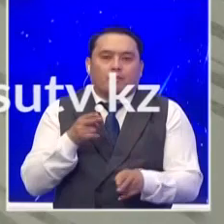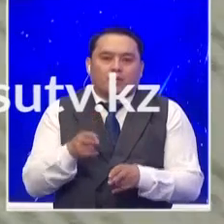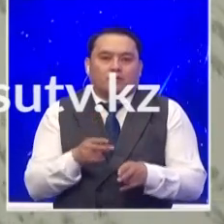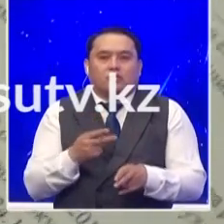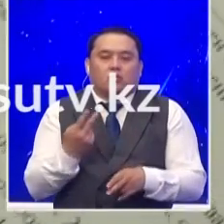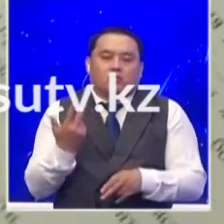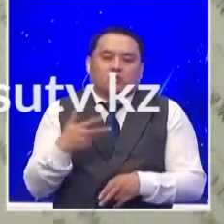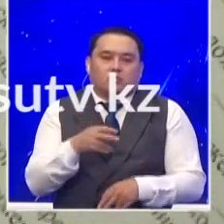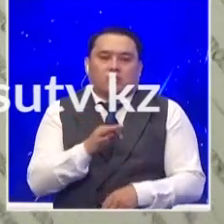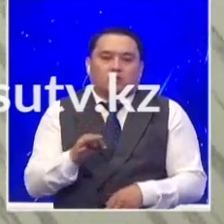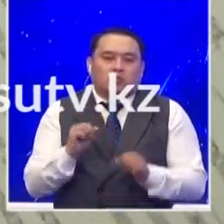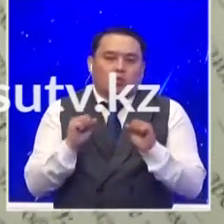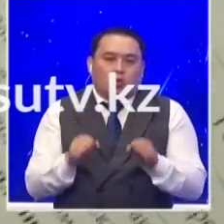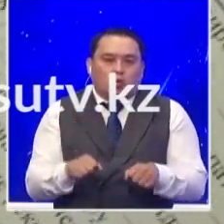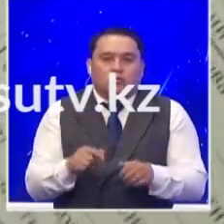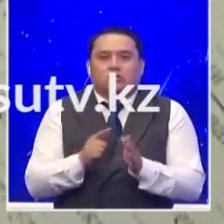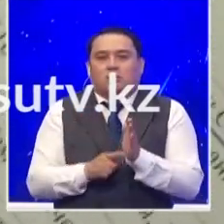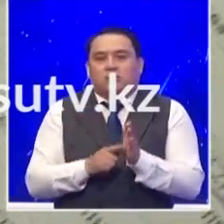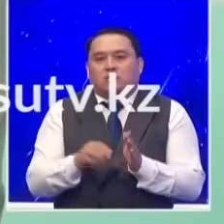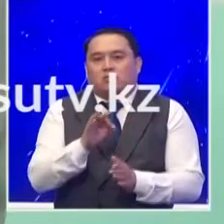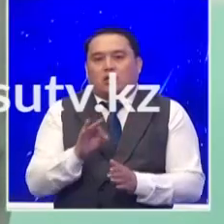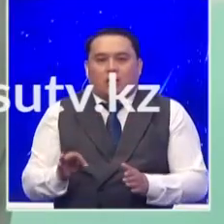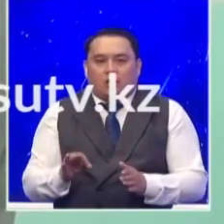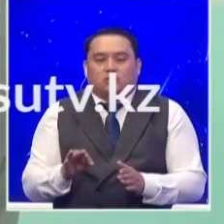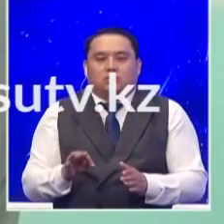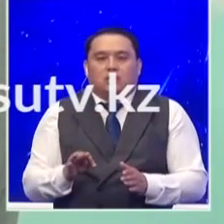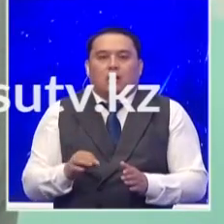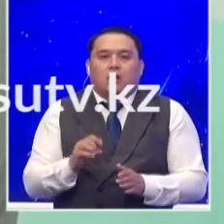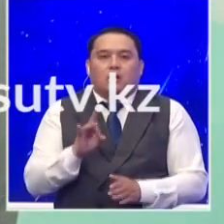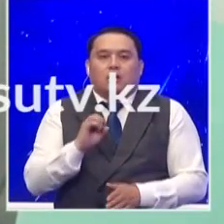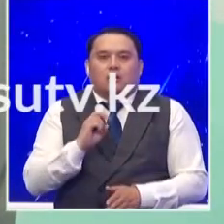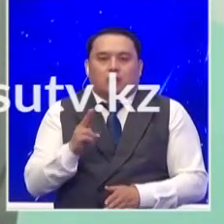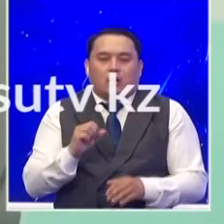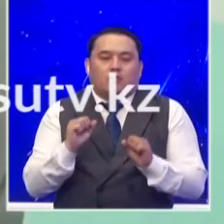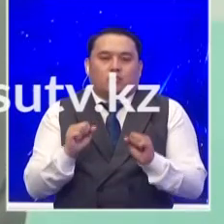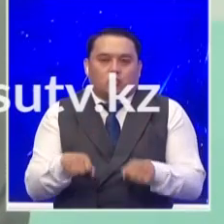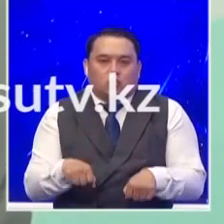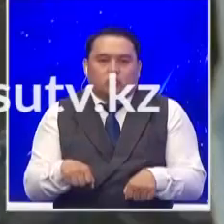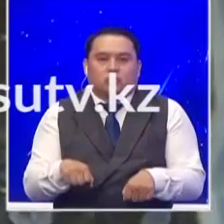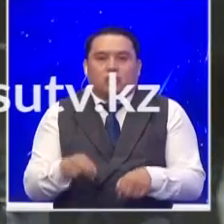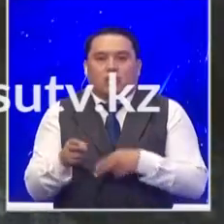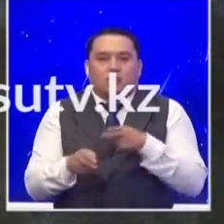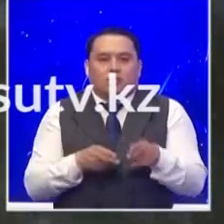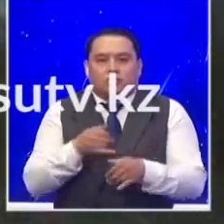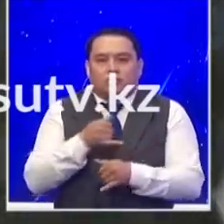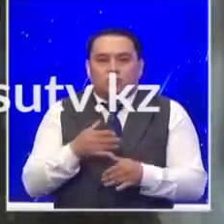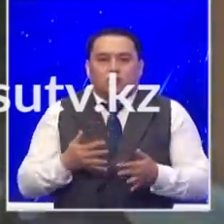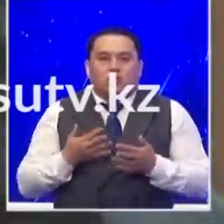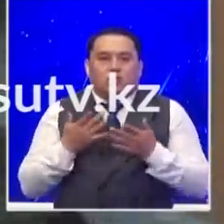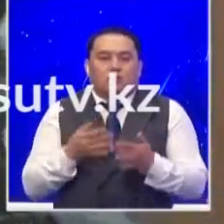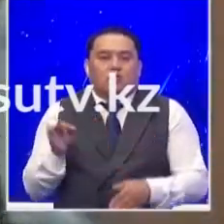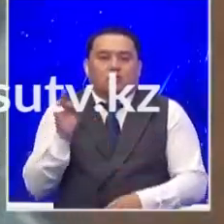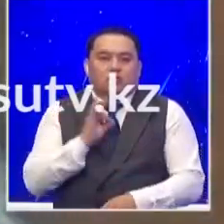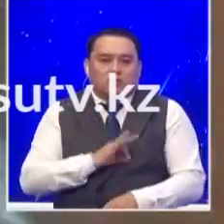всего 30%. Остальные 70% пациентов со злокачественными опухолями печени неоперабельной и требует